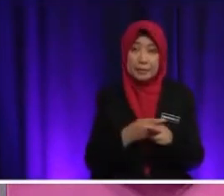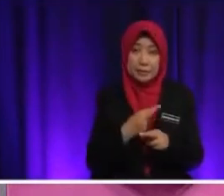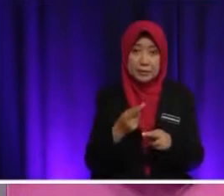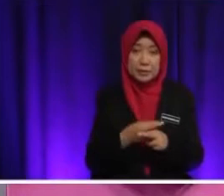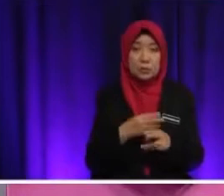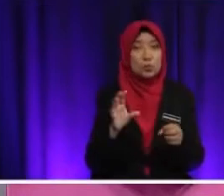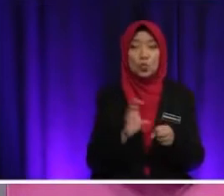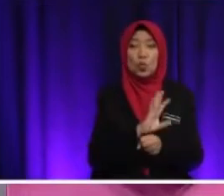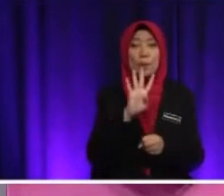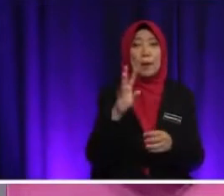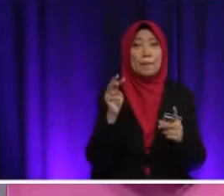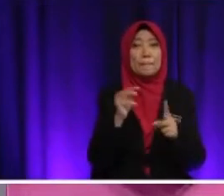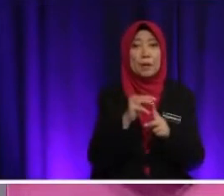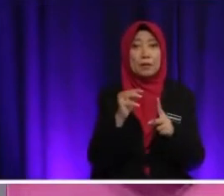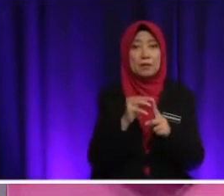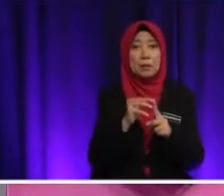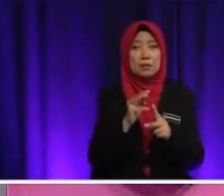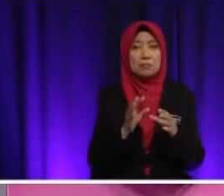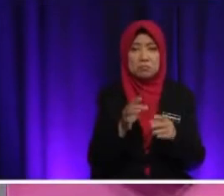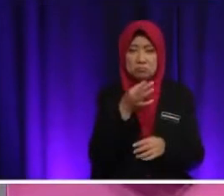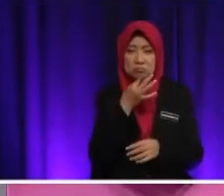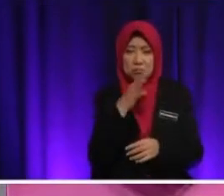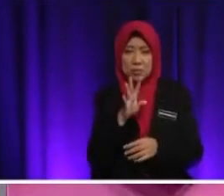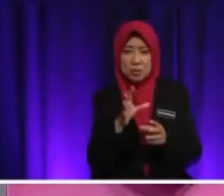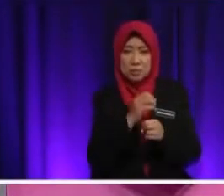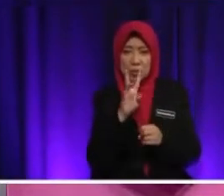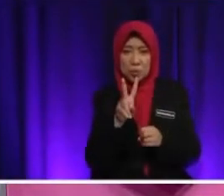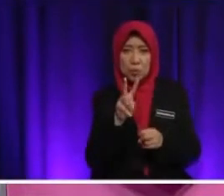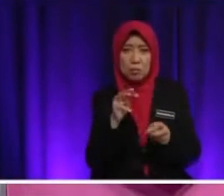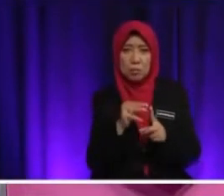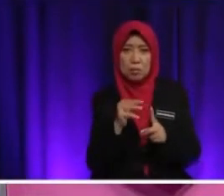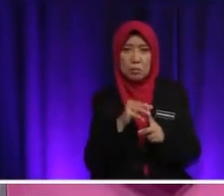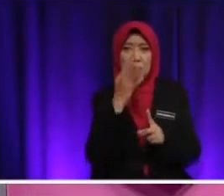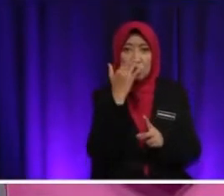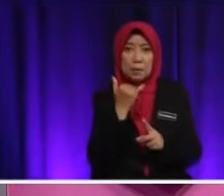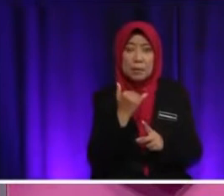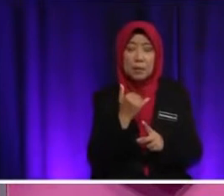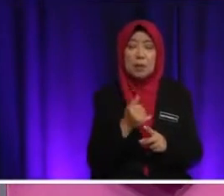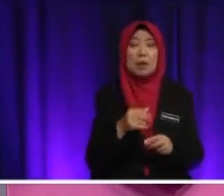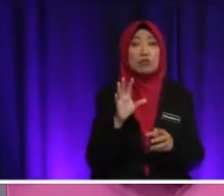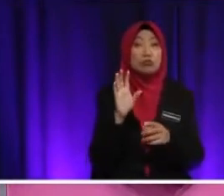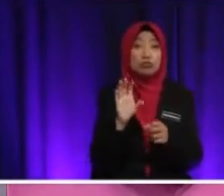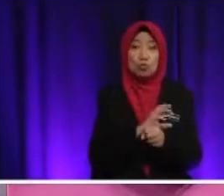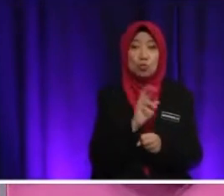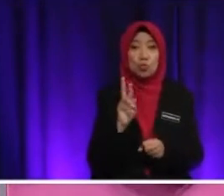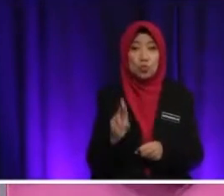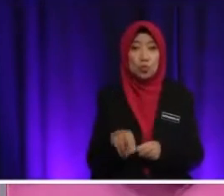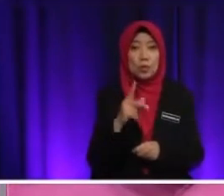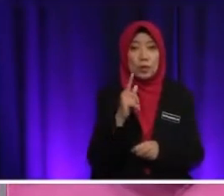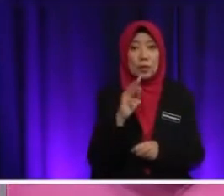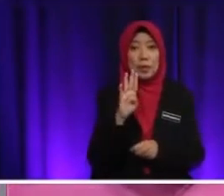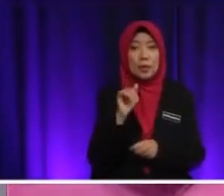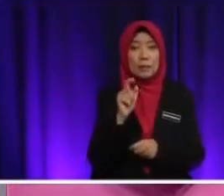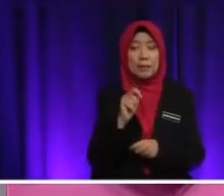markah Ustaz. Kalau tidak ada komplain Ustaz, kenapa saya dapat dua Ustaz? Cek-cek balik, oh betul lah. Kamu cukup dengan rukun kebat. Jadi untuk huraian yang lengkap